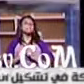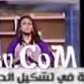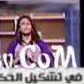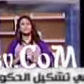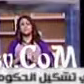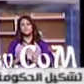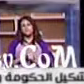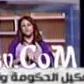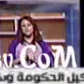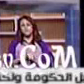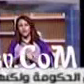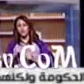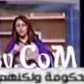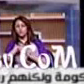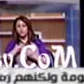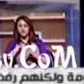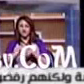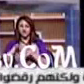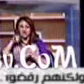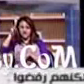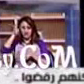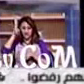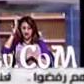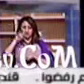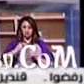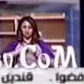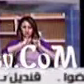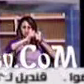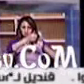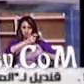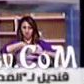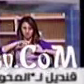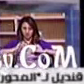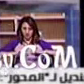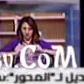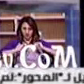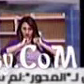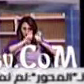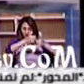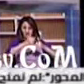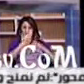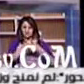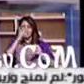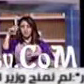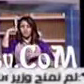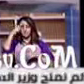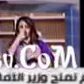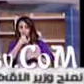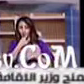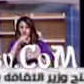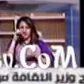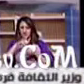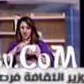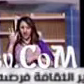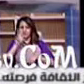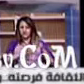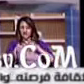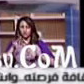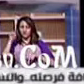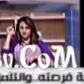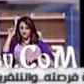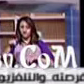لان سبب لان انا معلومات القانونيه المتواضعه ان اللجنه دي اتحلت بالضبط طبقا الدستور الجديد هي اللجنه الوحيده اللي ساريه